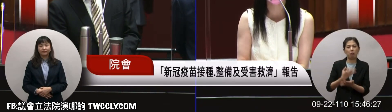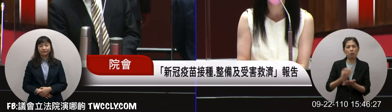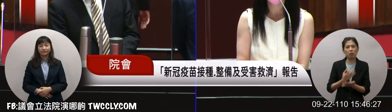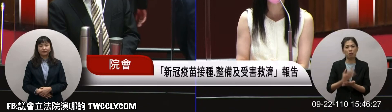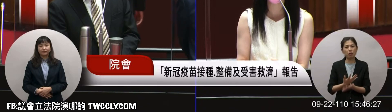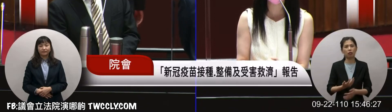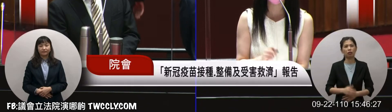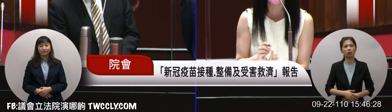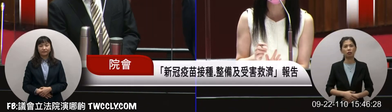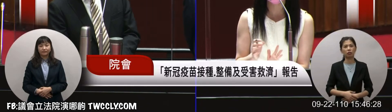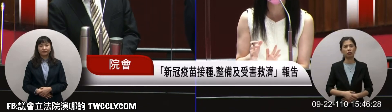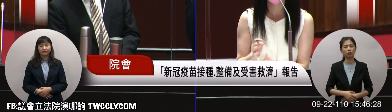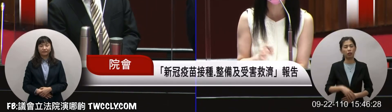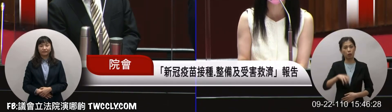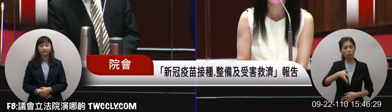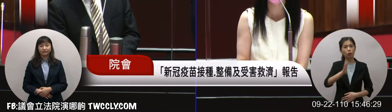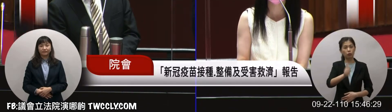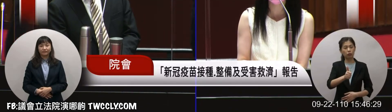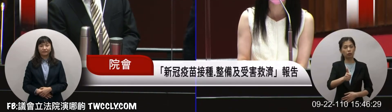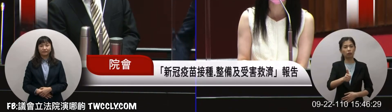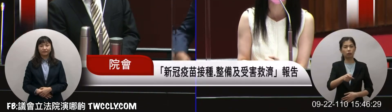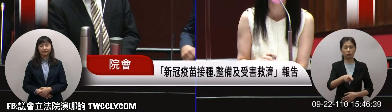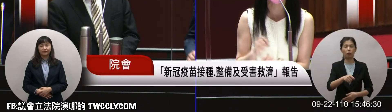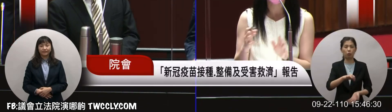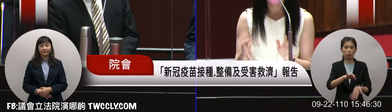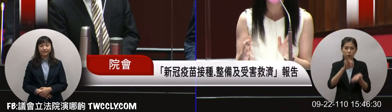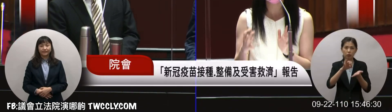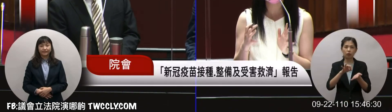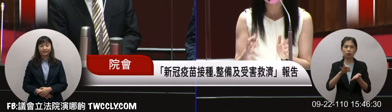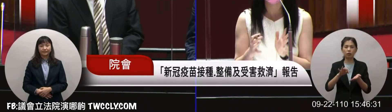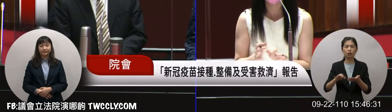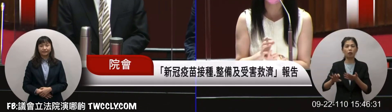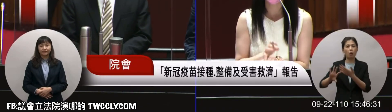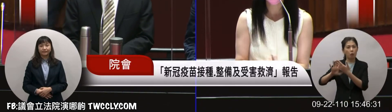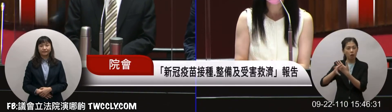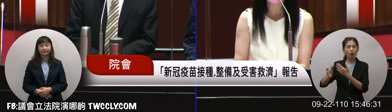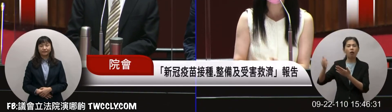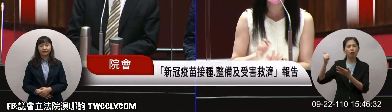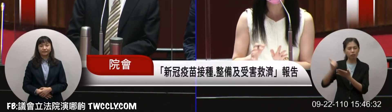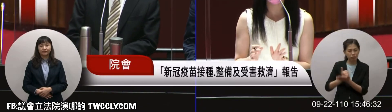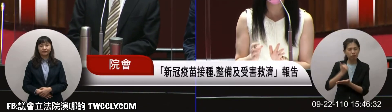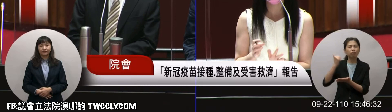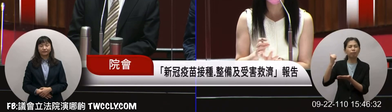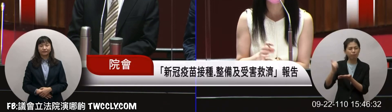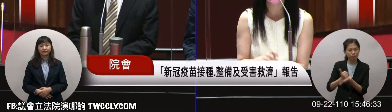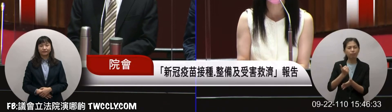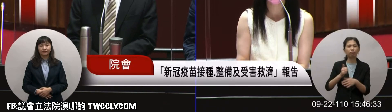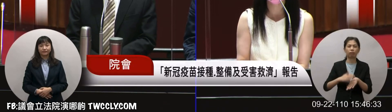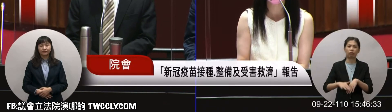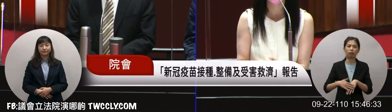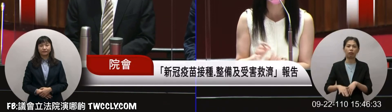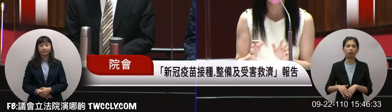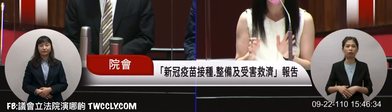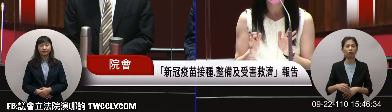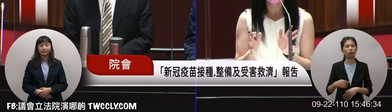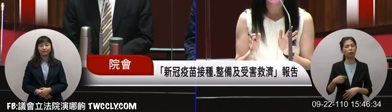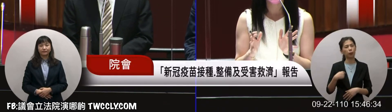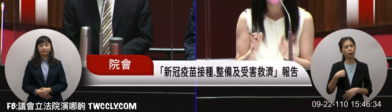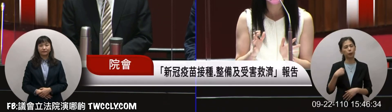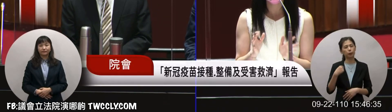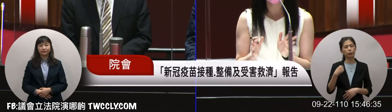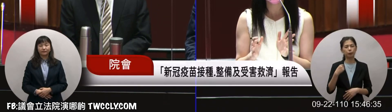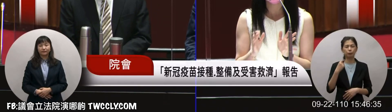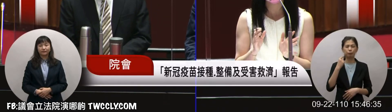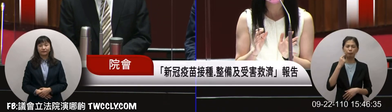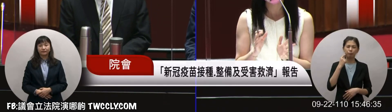需求。那今天部长也特别提到说，陆陆续续会到货。那以这样子的状况来讲的话，我们